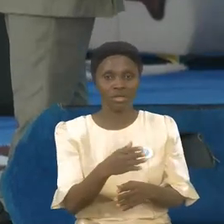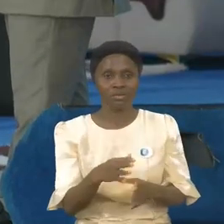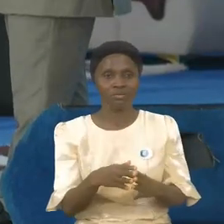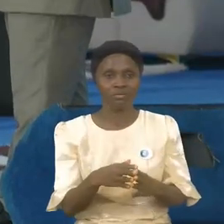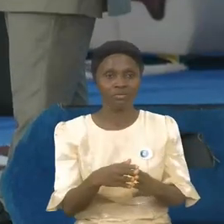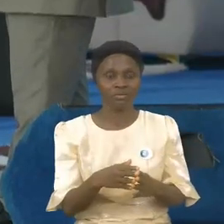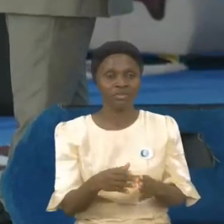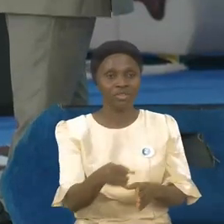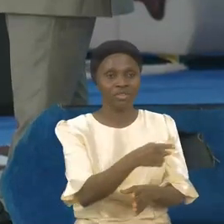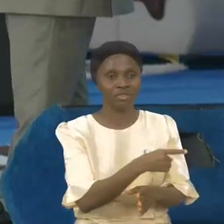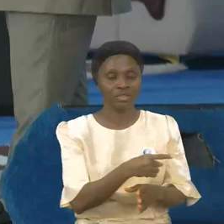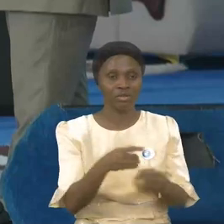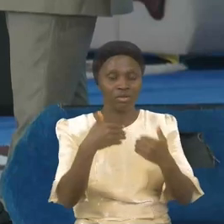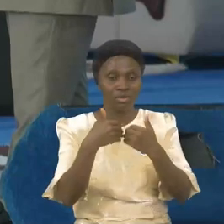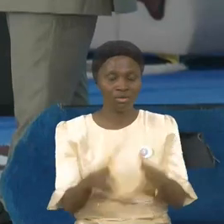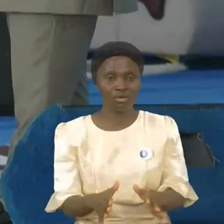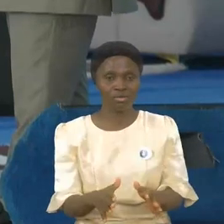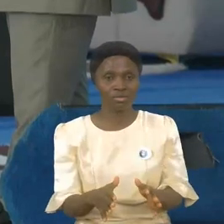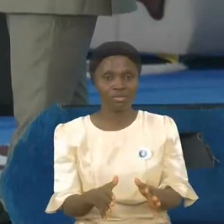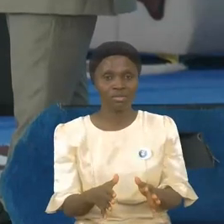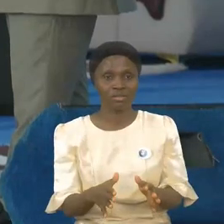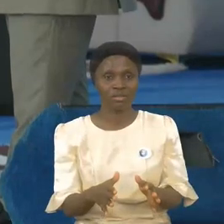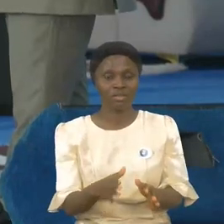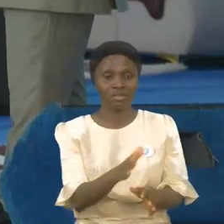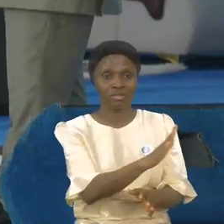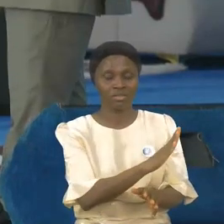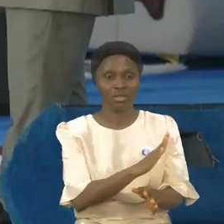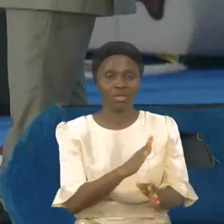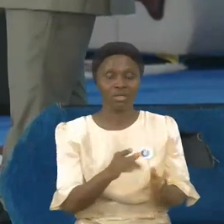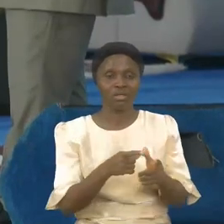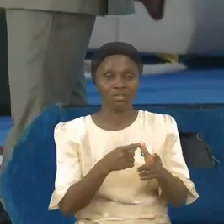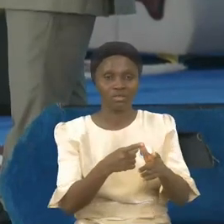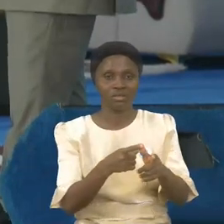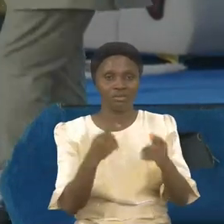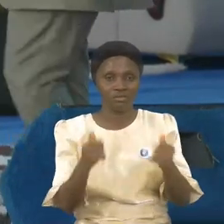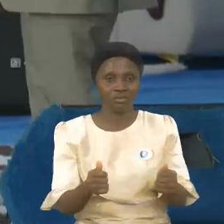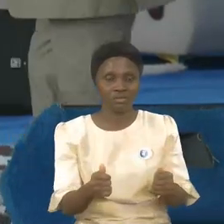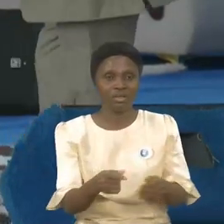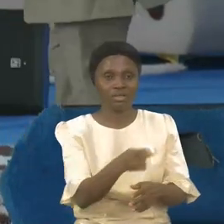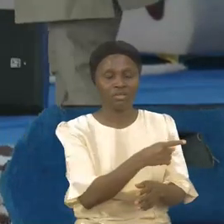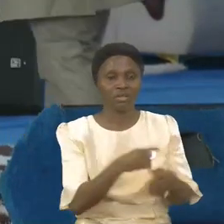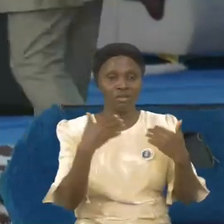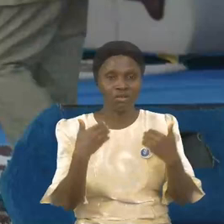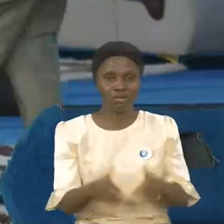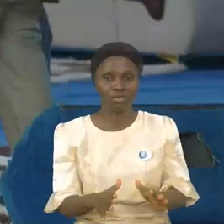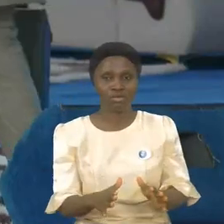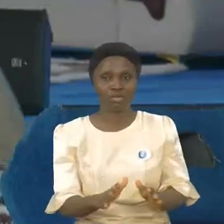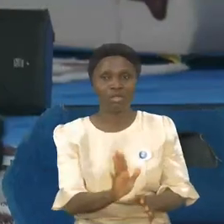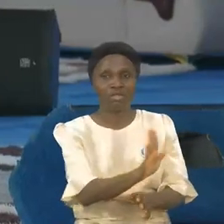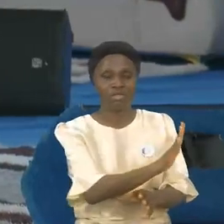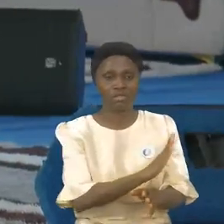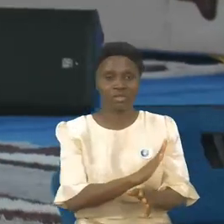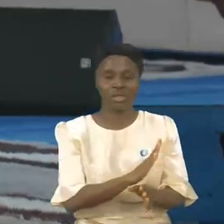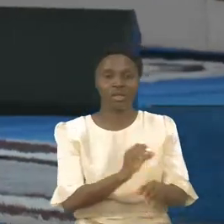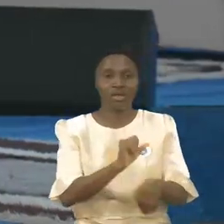je regardais jusqu'au moment où ces ailes furent arrachées ils ont perdu l'estime les